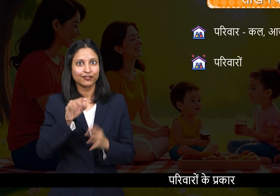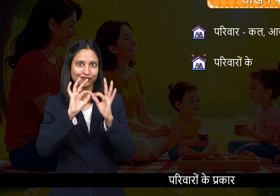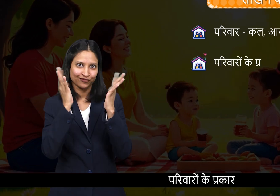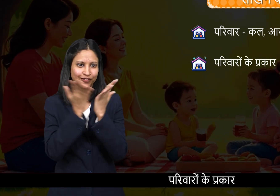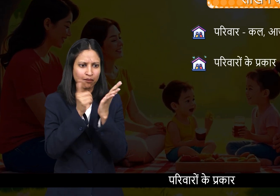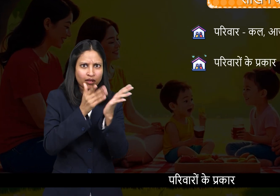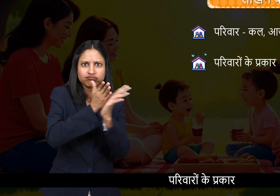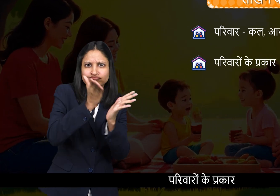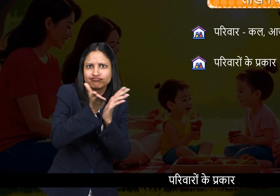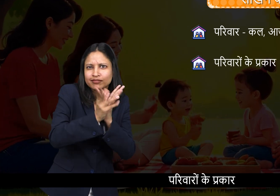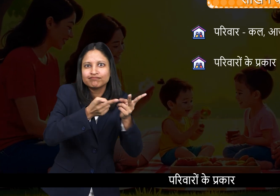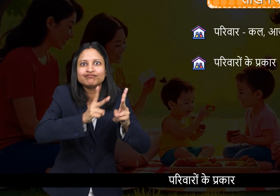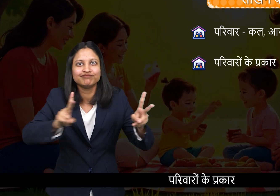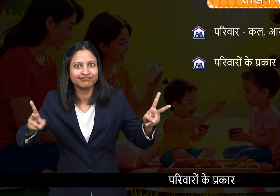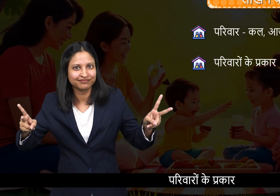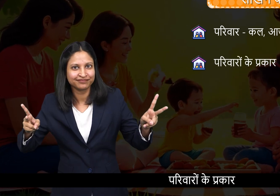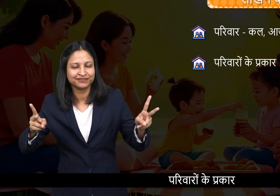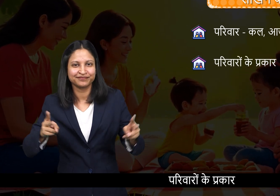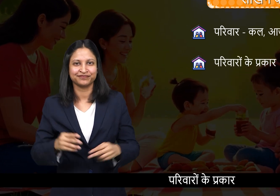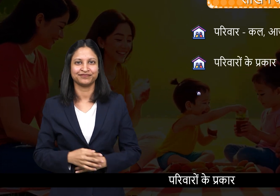परिवारों के प्रकार।